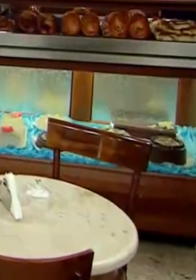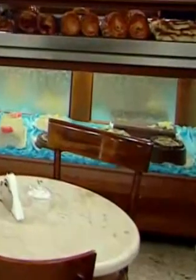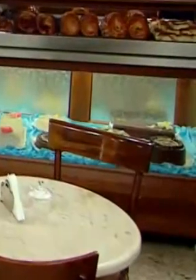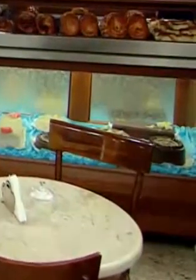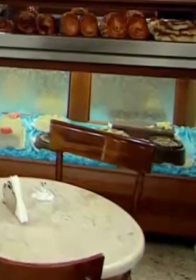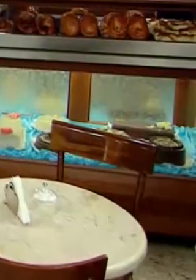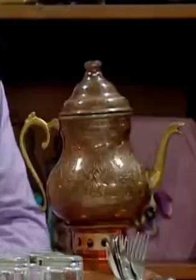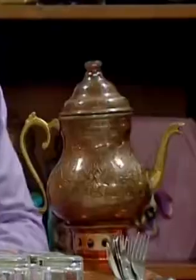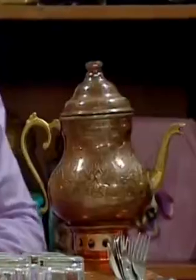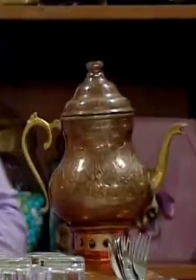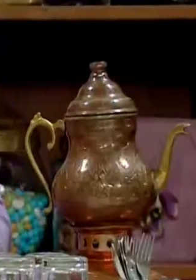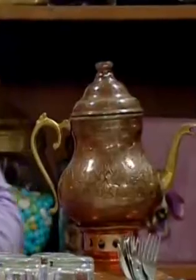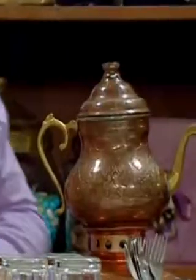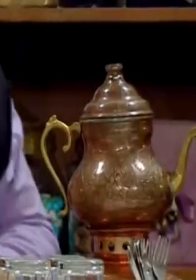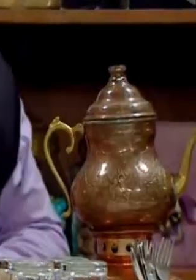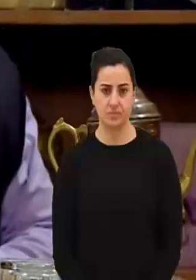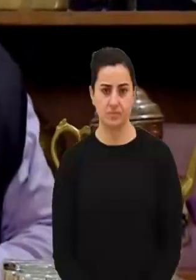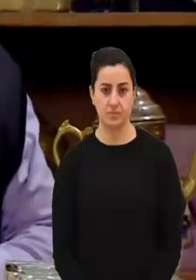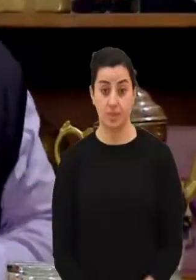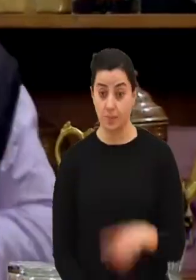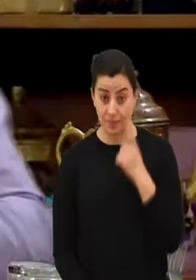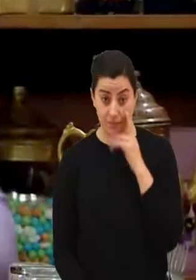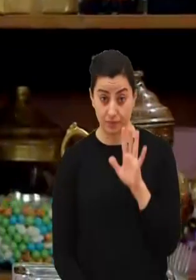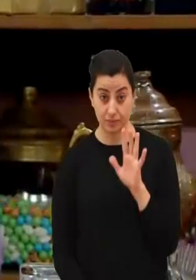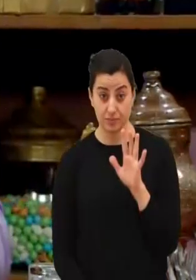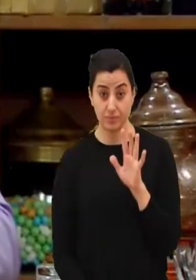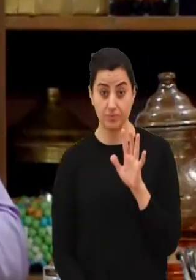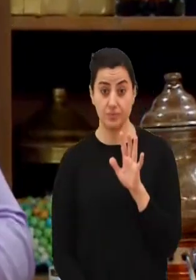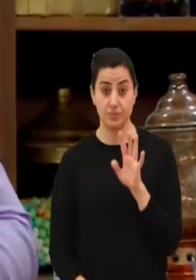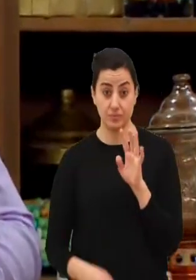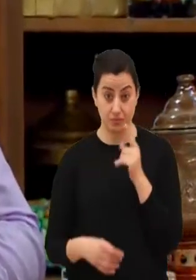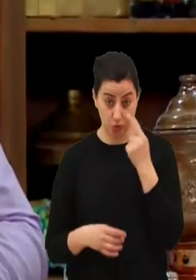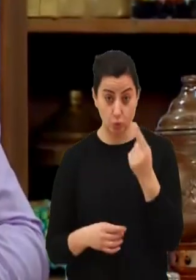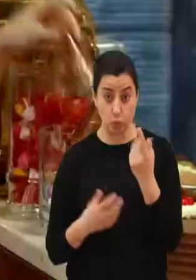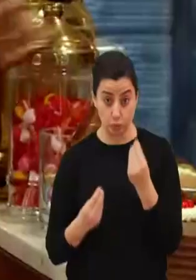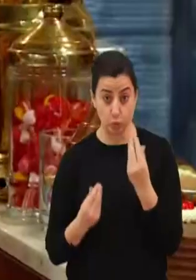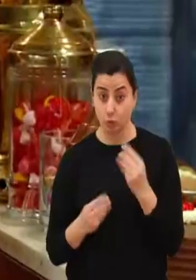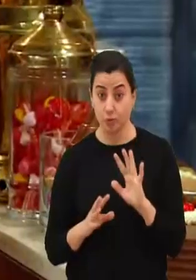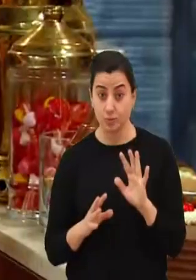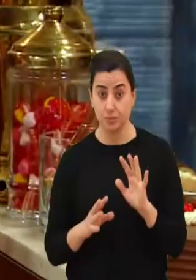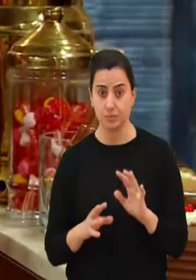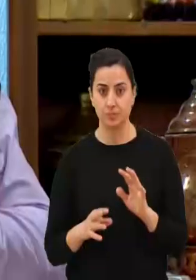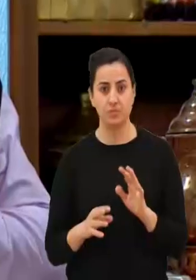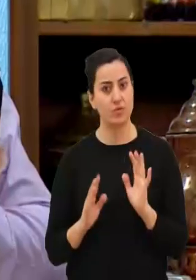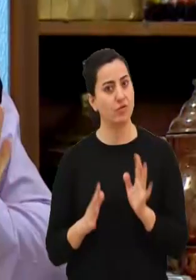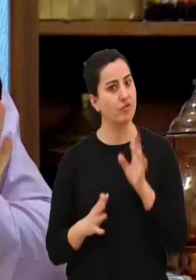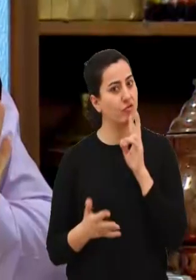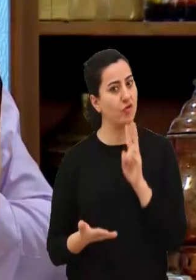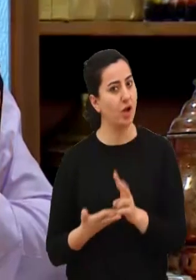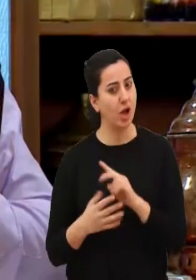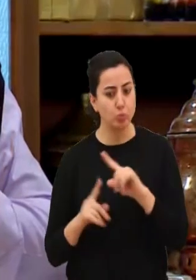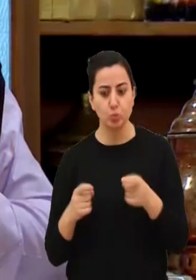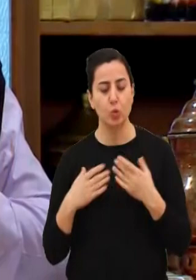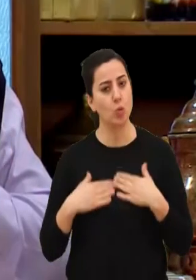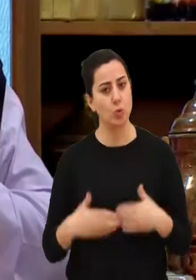Elvan şekerlemelerin kapaklarının tozunu alıyor. Bak, gidinin 46'ı gördün sen? Gördün mü? Vallahi adam şey çıktı